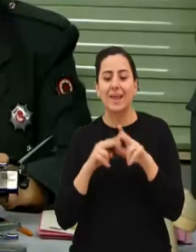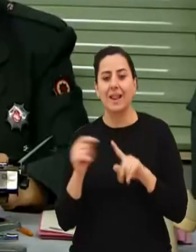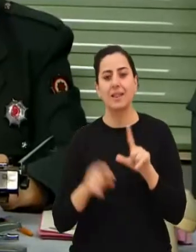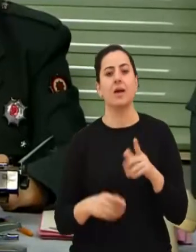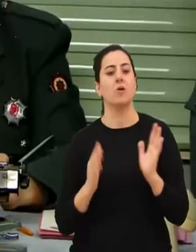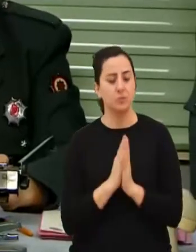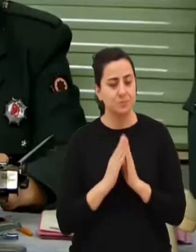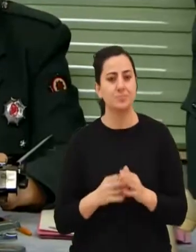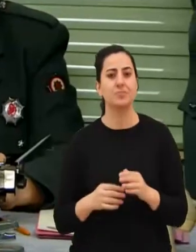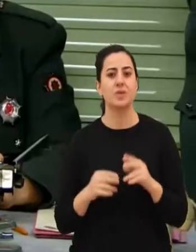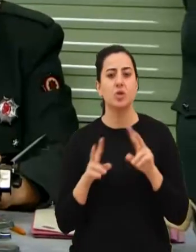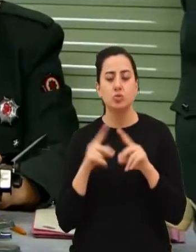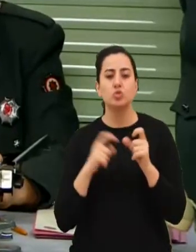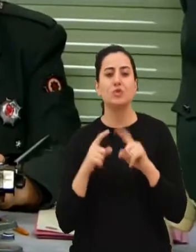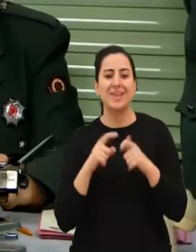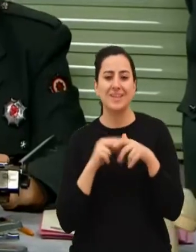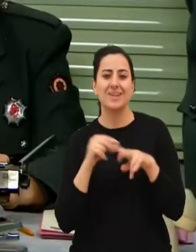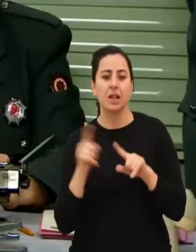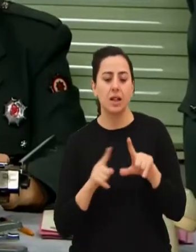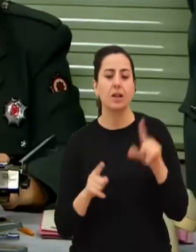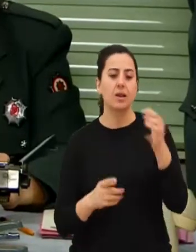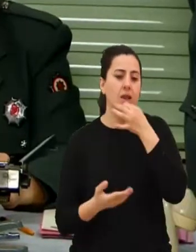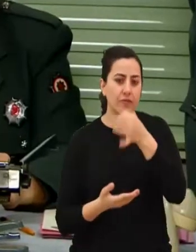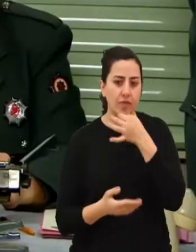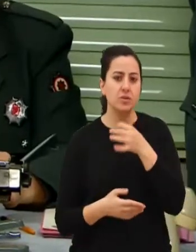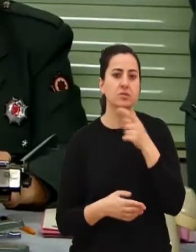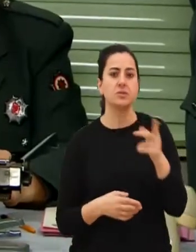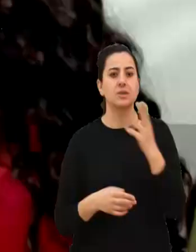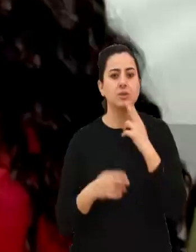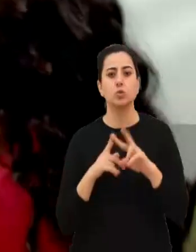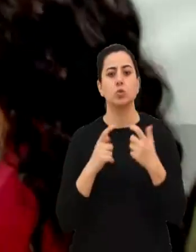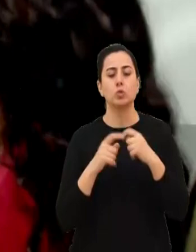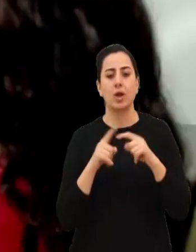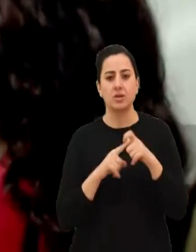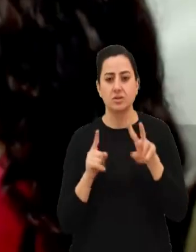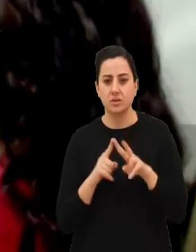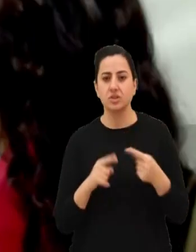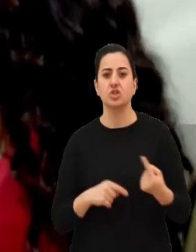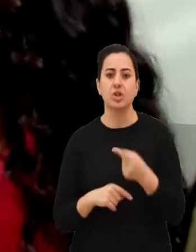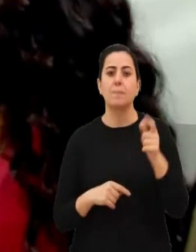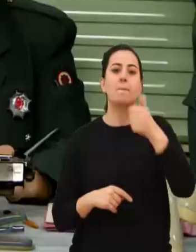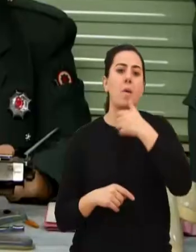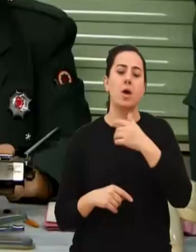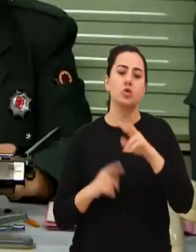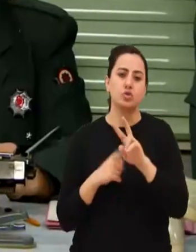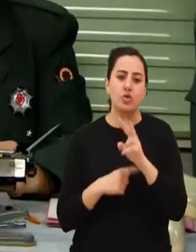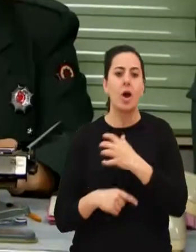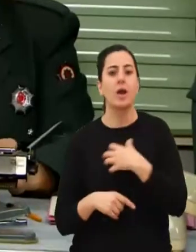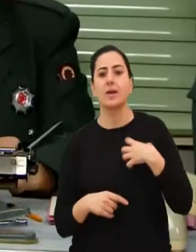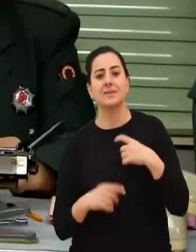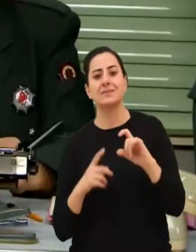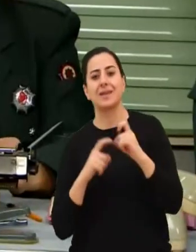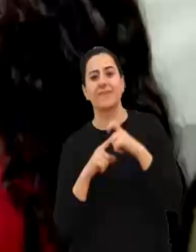dilerim başkomiserim. Evet. Müşteki ifade tutanağı. Şikayetçi Nurten Kamber. Baba adı Yusuf Çakır. Ana adı Sevgi